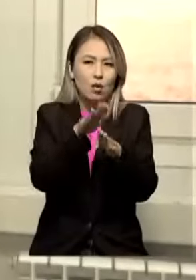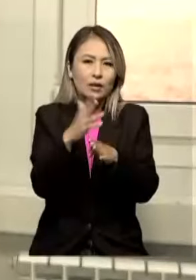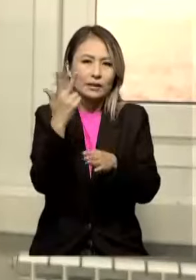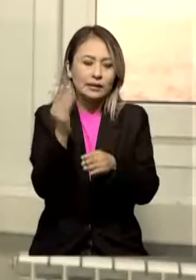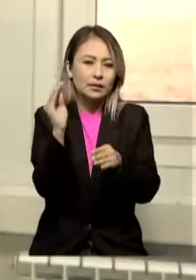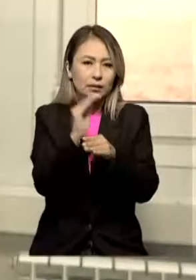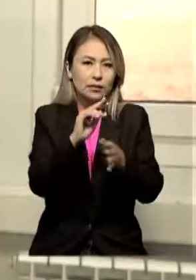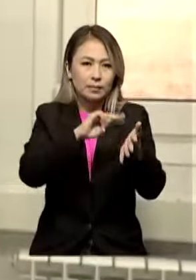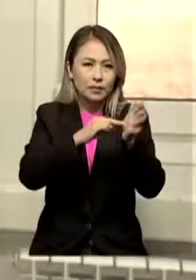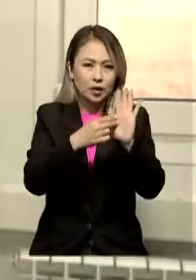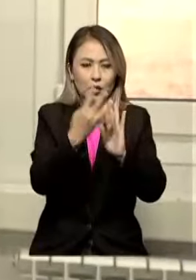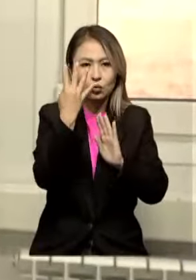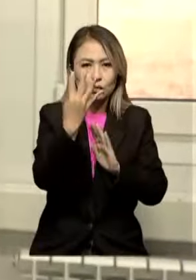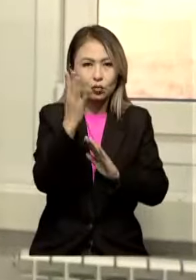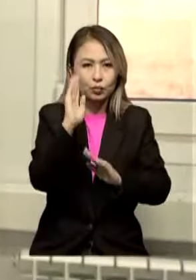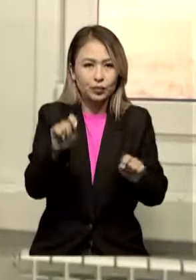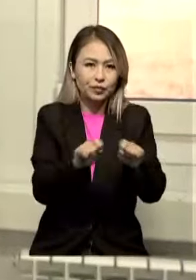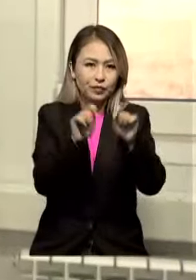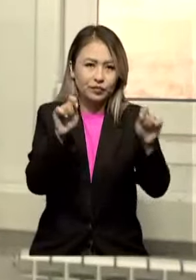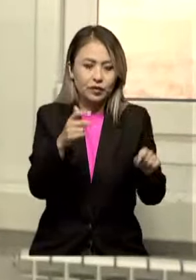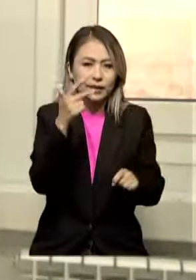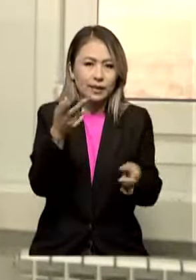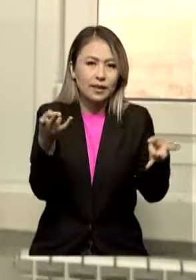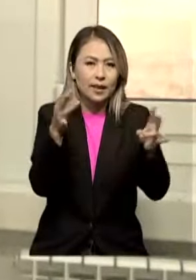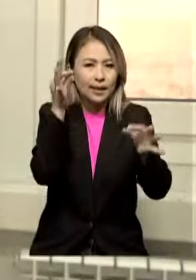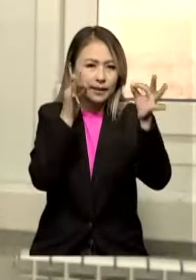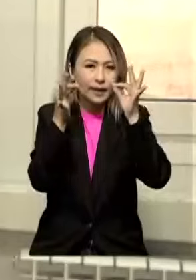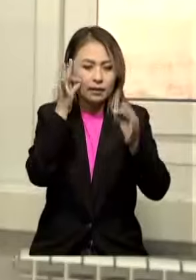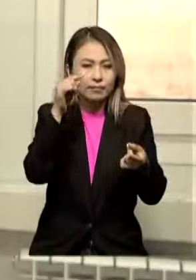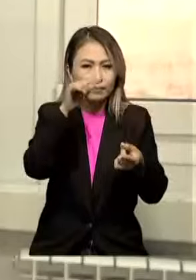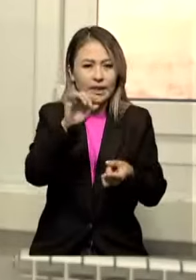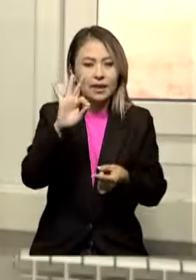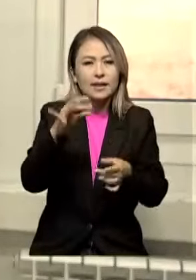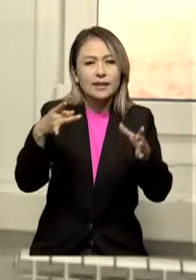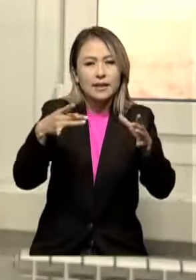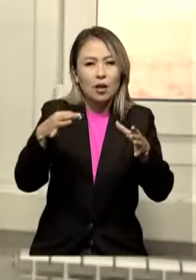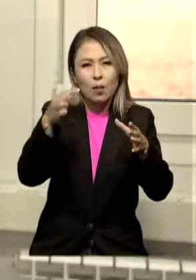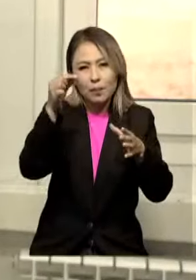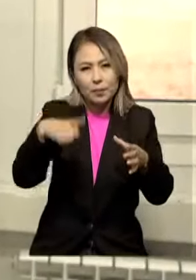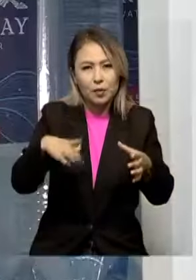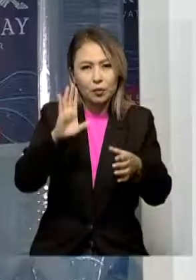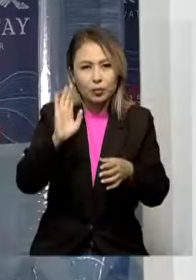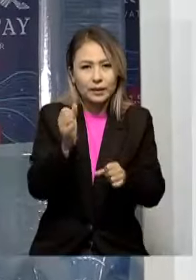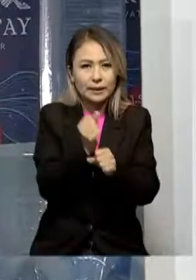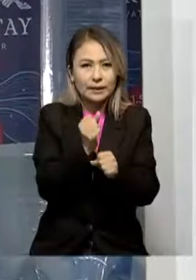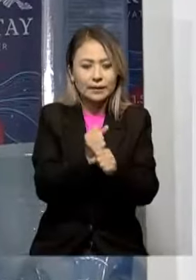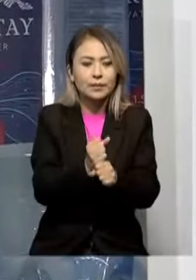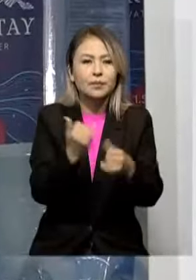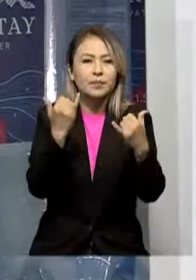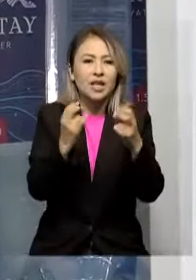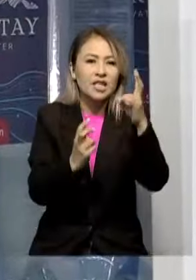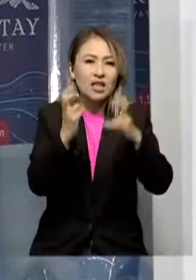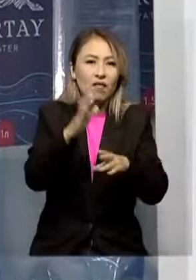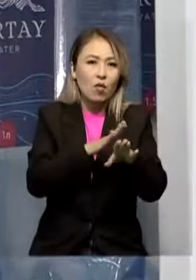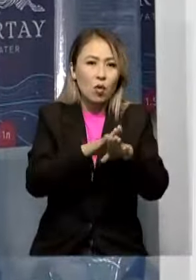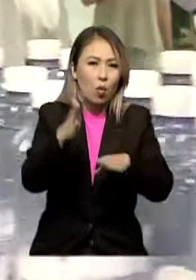қосып, сонда барлығы 4 желі болады. Қалған 3 желі тәтті сусындар мен шыны ыдыстарға құюға арналмақшы. Зауыт толық